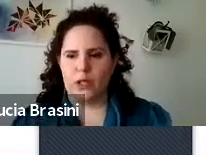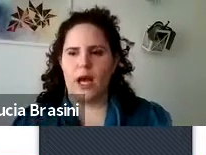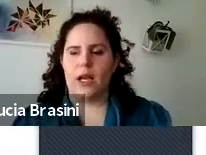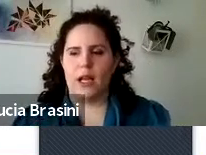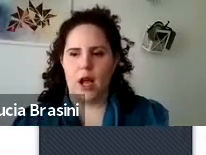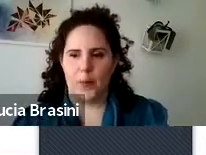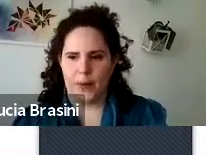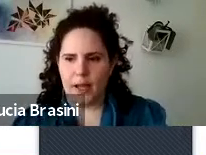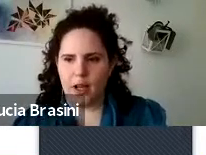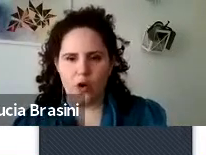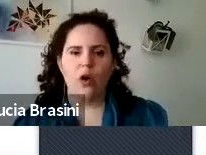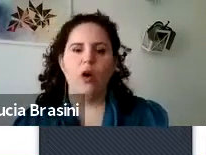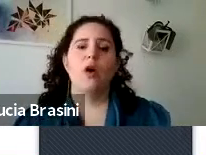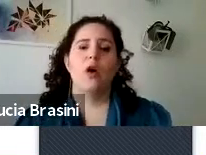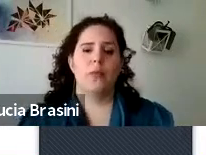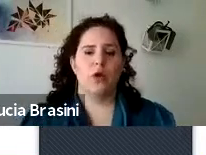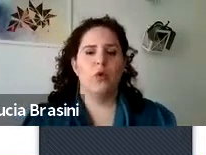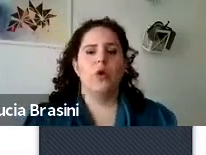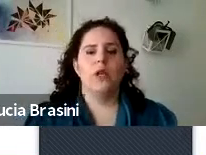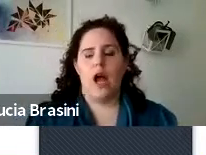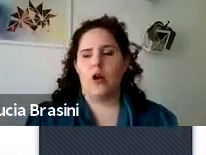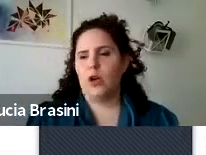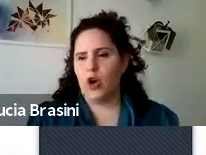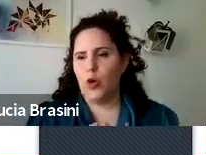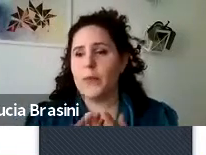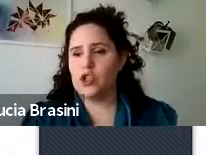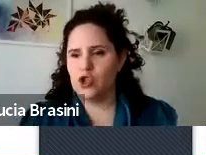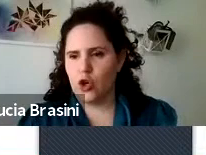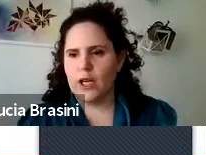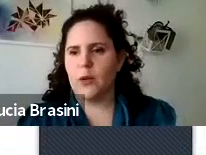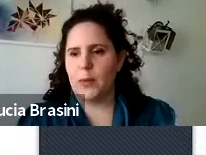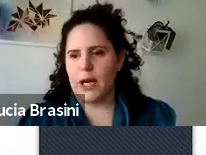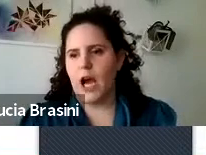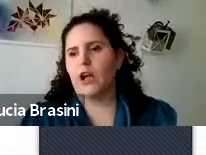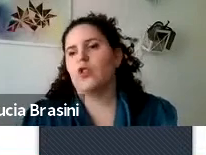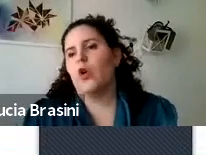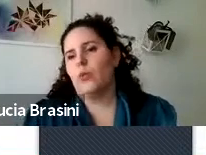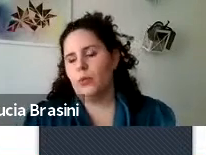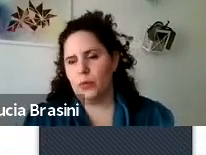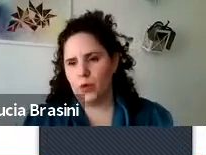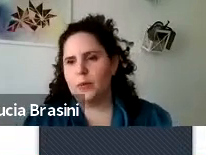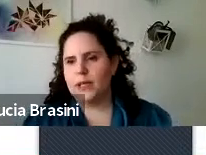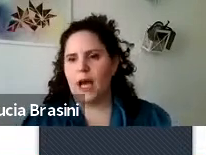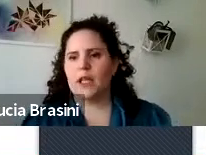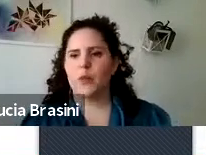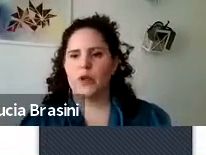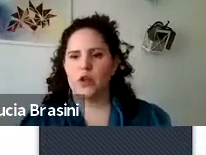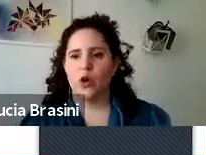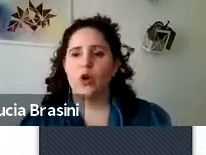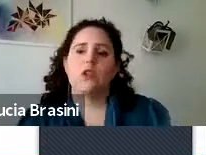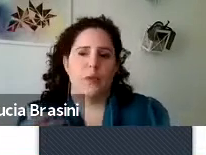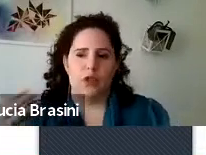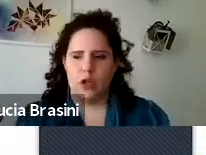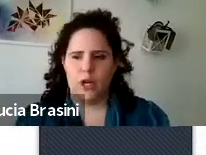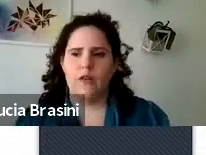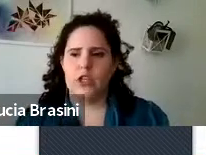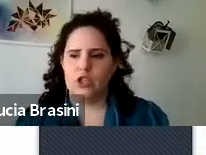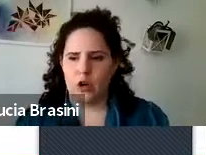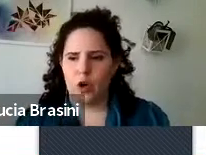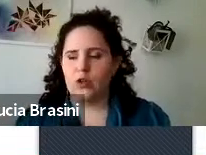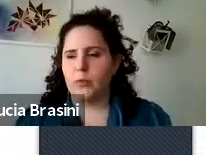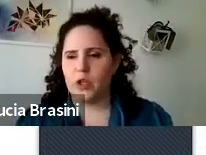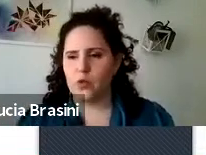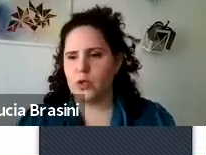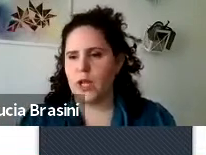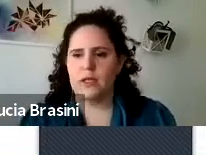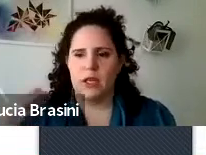riescono a sfruttare appieno, per cui hanno una comprensione del parlato più limitata, più ridotta, o persone che